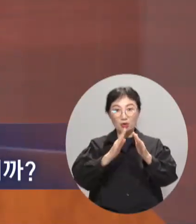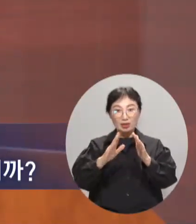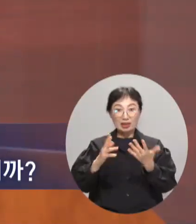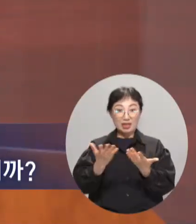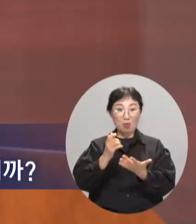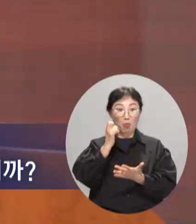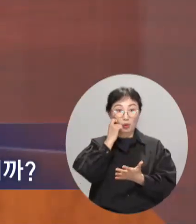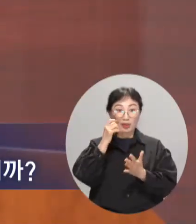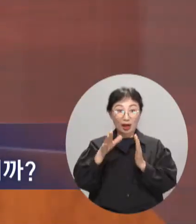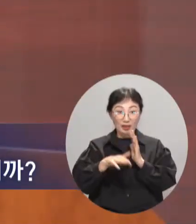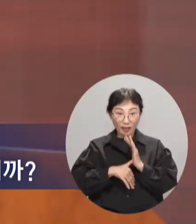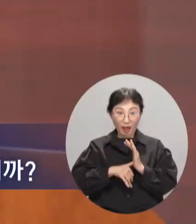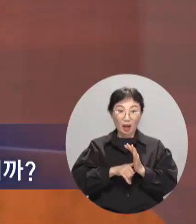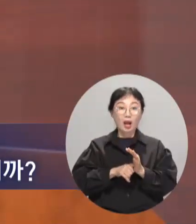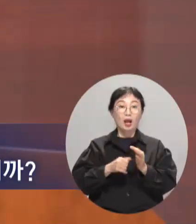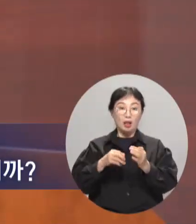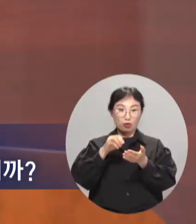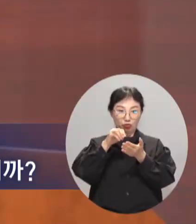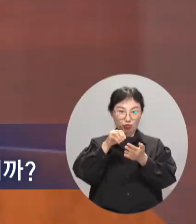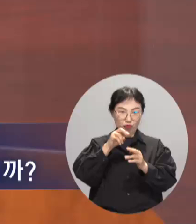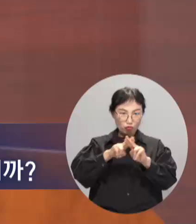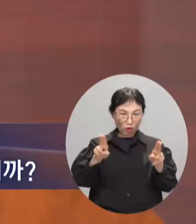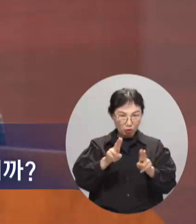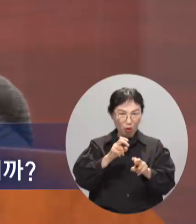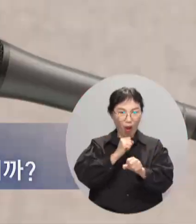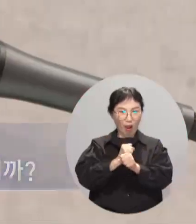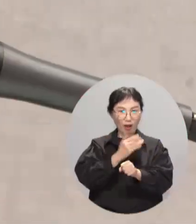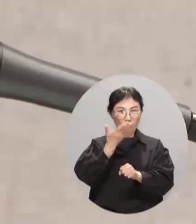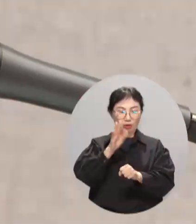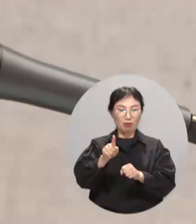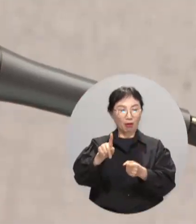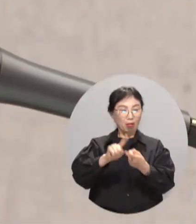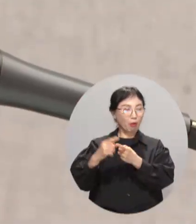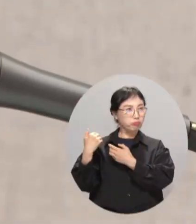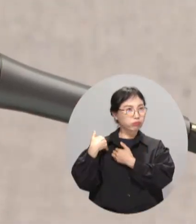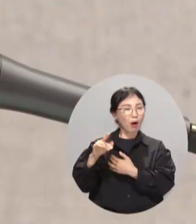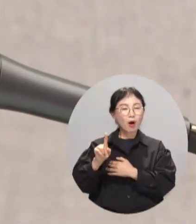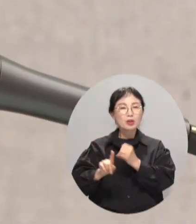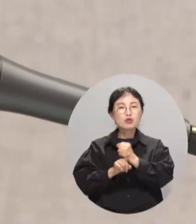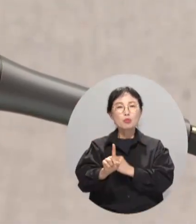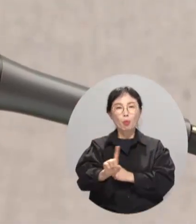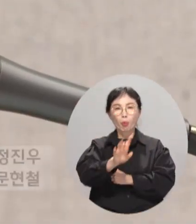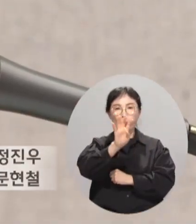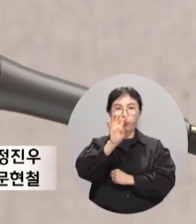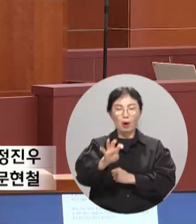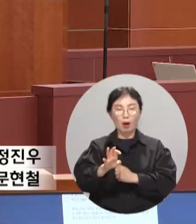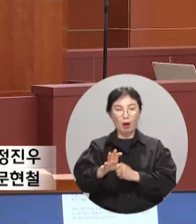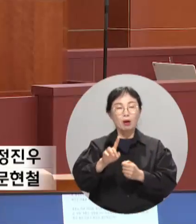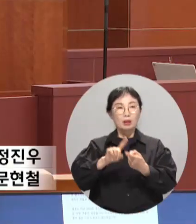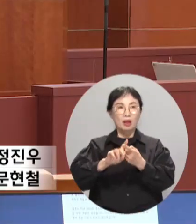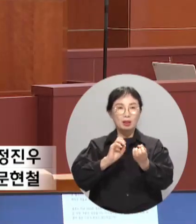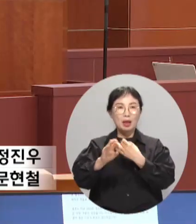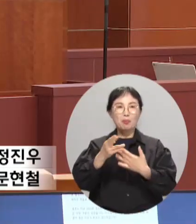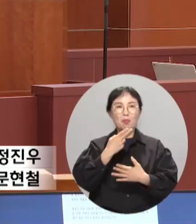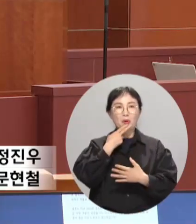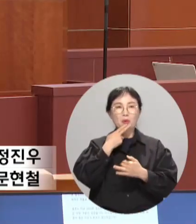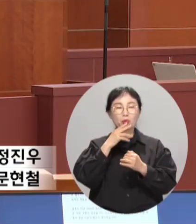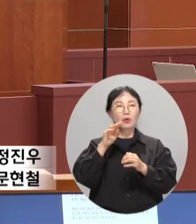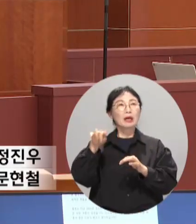사유에 해당하는데 왜 지금까지 수수 방관하고 있는 것입니까? 전북도는 즉답을 피한 채 다음 달까지